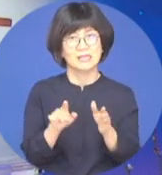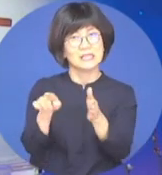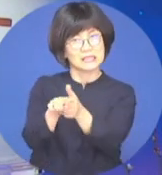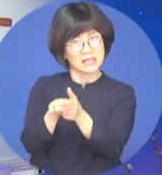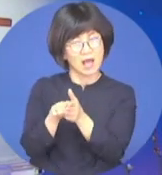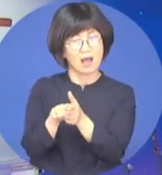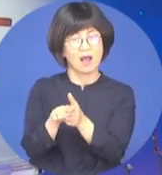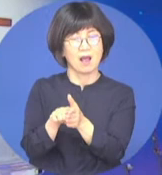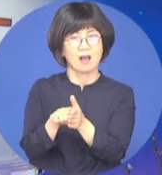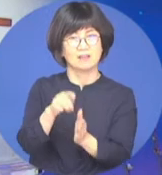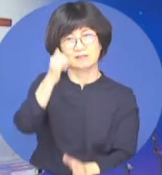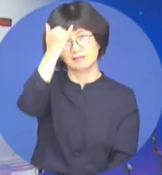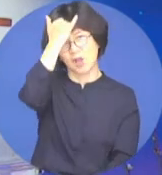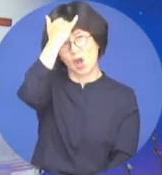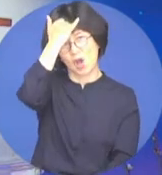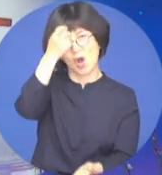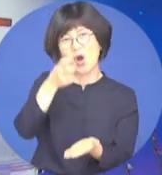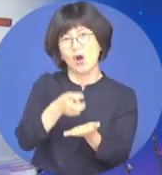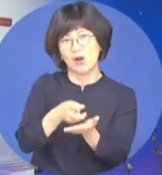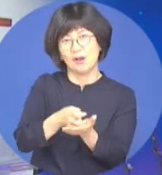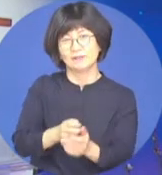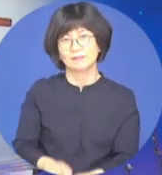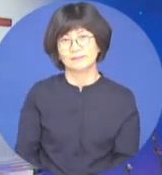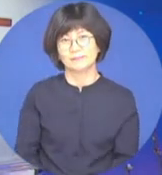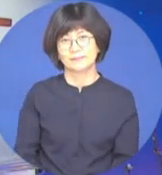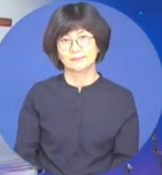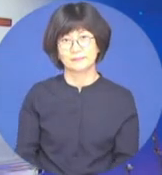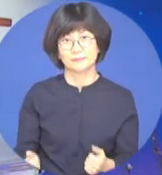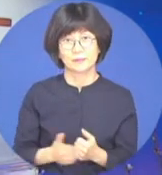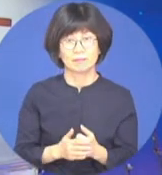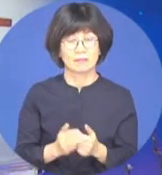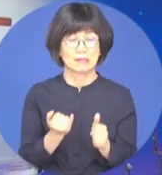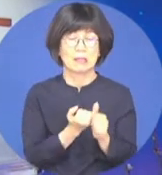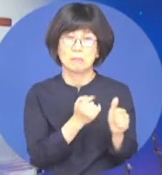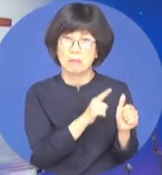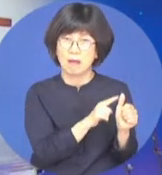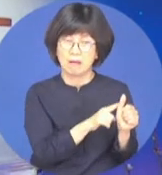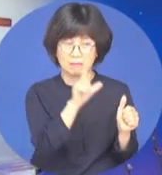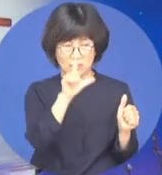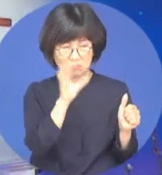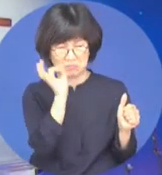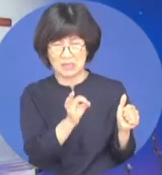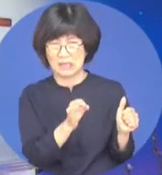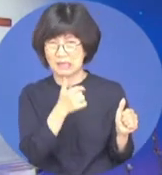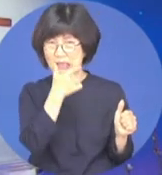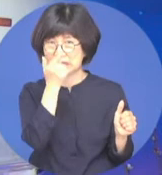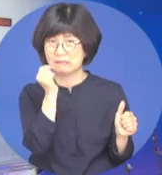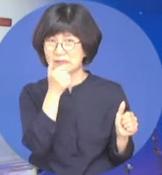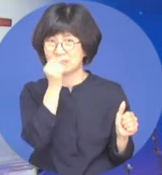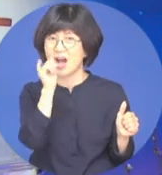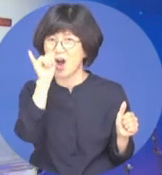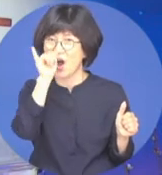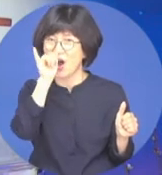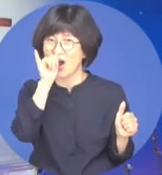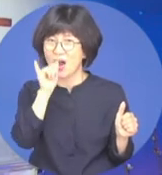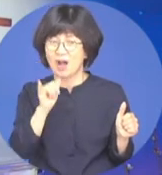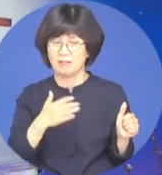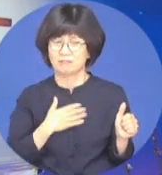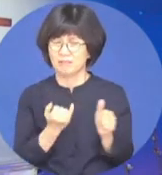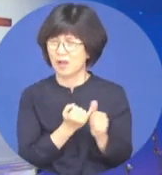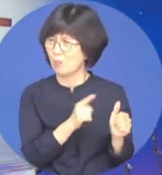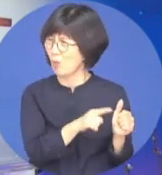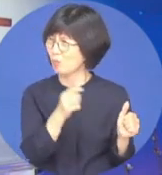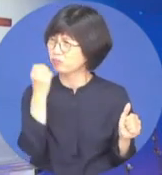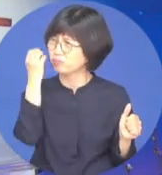하나입니다. 그래서 여러분 그런데 좀 남편이 좀 부족함 있을 수 있잖아요. 아, 우리 남편 왜 그런지